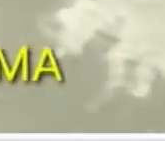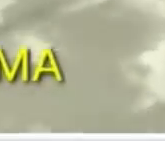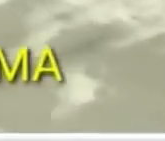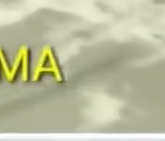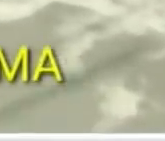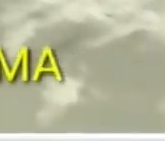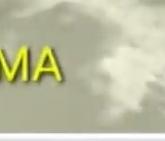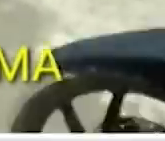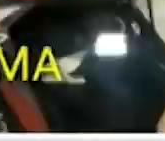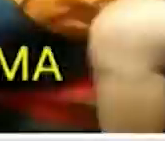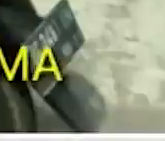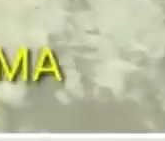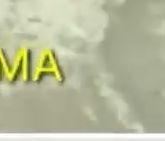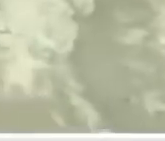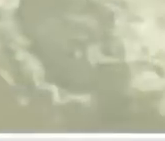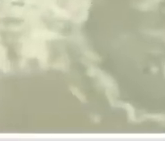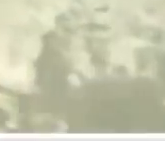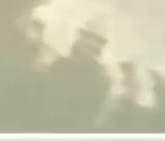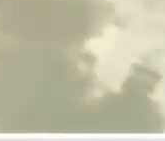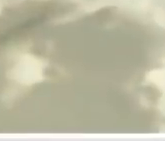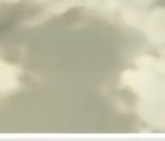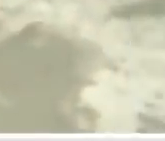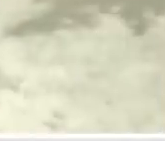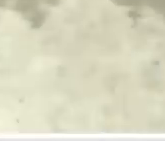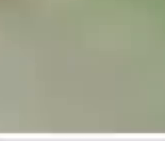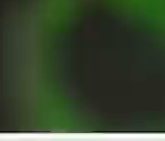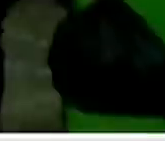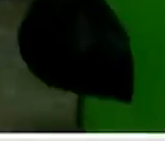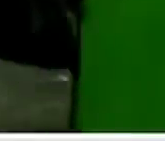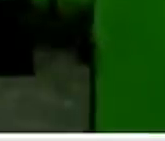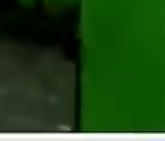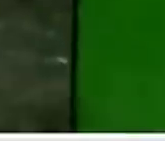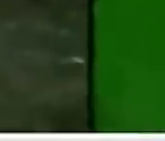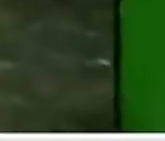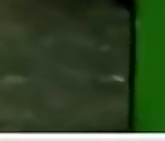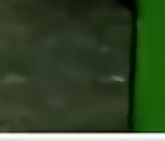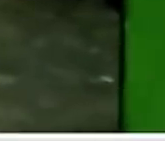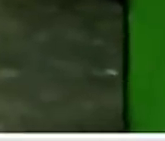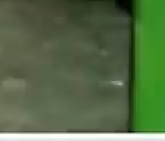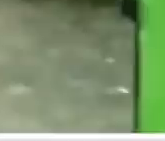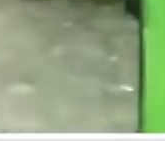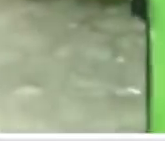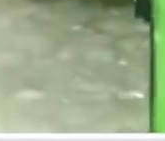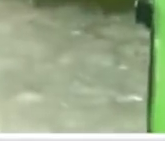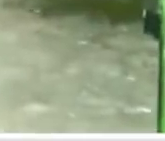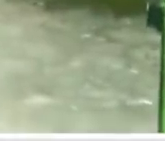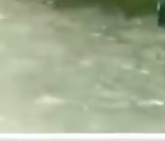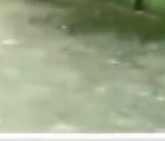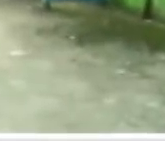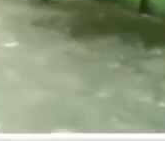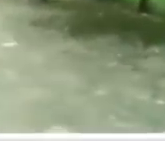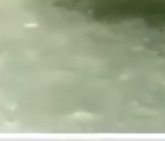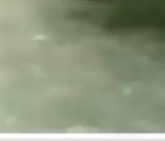tersangka EP, jadi ada satu tersangka yang namanya EP ini adalah yang punya akun. Karena akunnya sudah kami